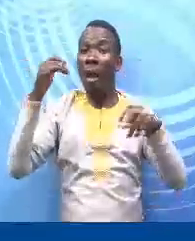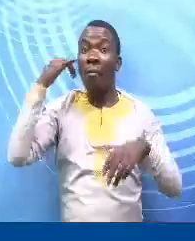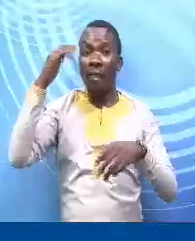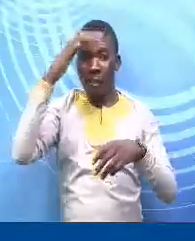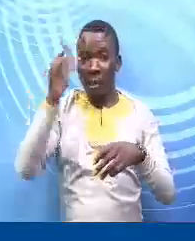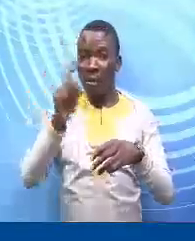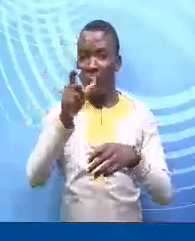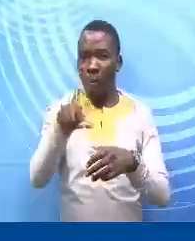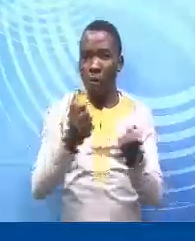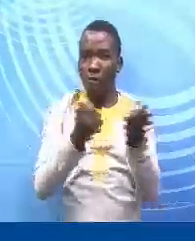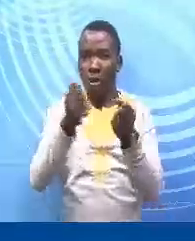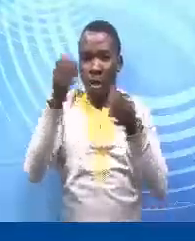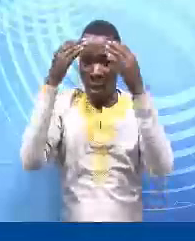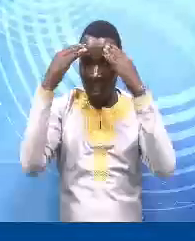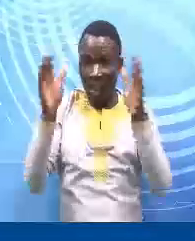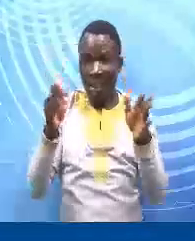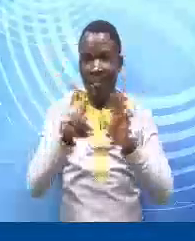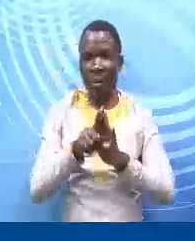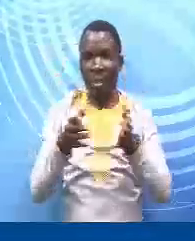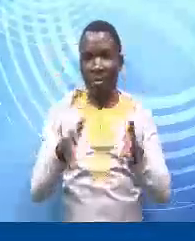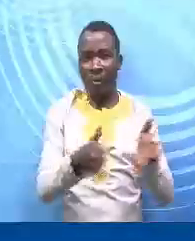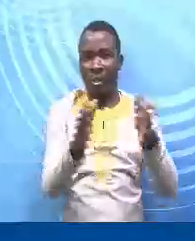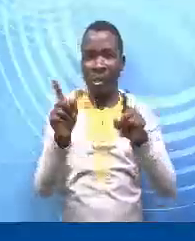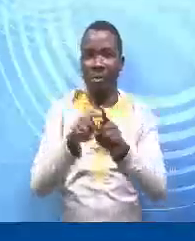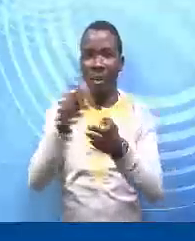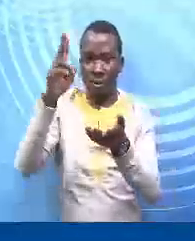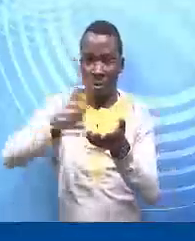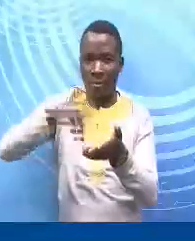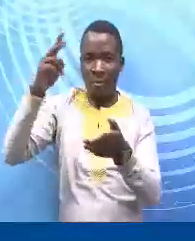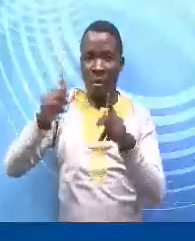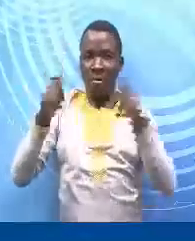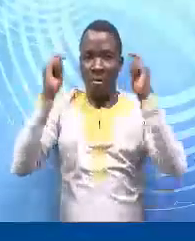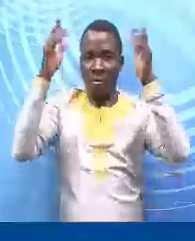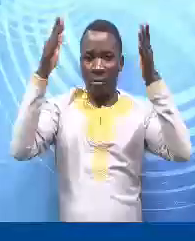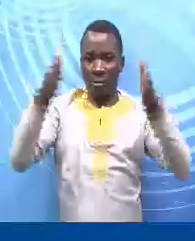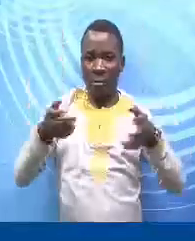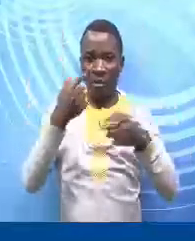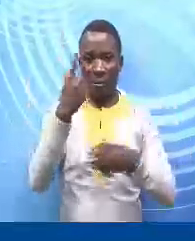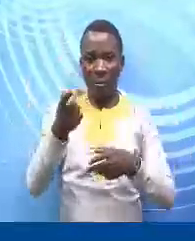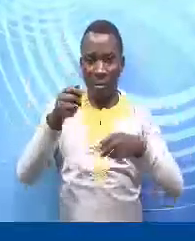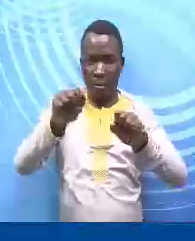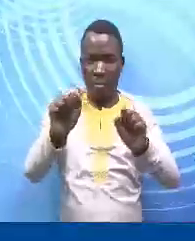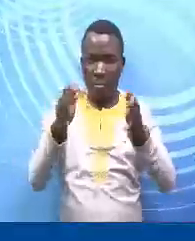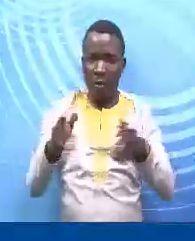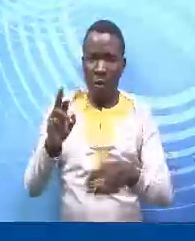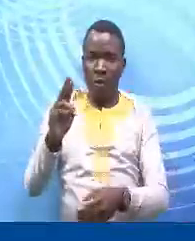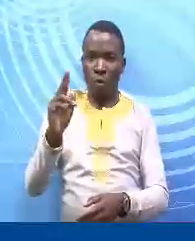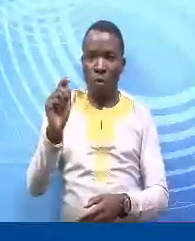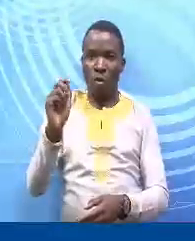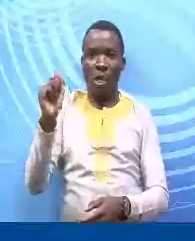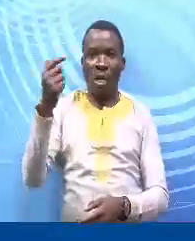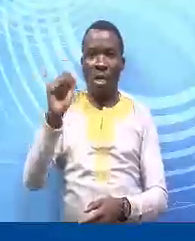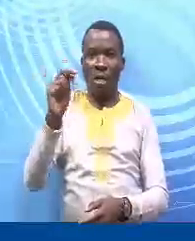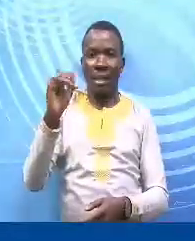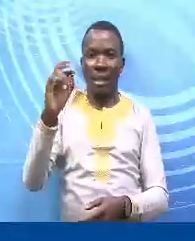amategeko y'umuhanda nk'uko bihamywa n'aba babonye iyi mpanuka ibo. Uyu ni umumotari Rutaganira, dore ko hanini abamotari bakunda gushyirwa mu